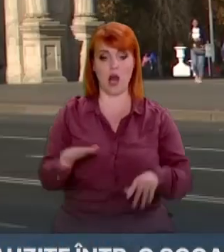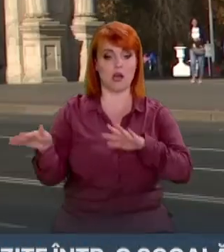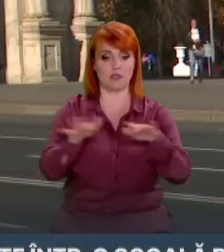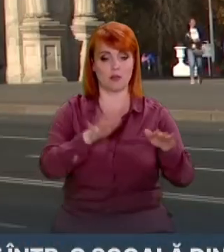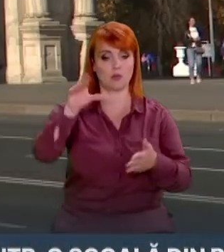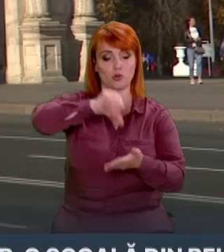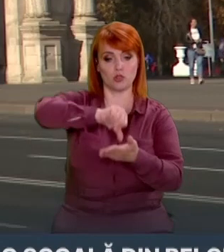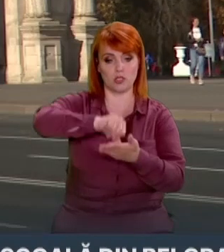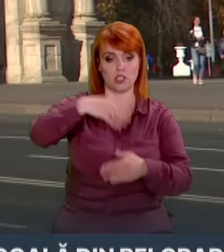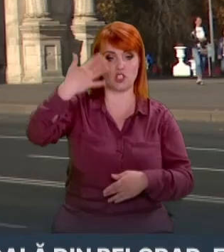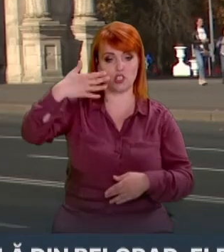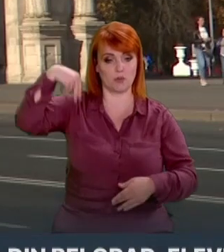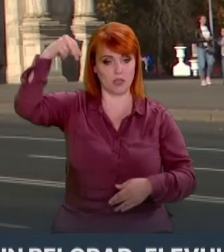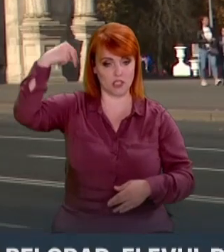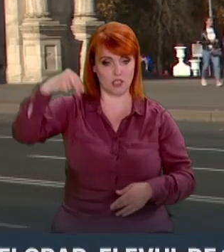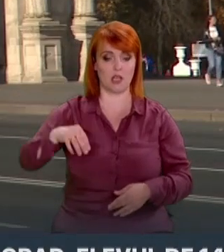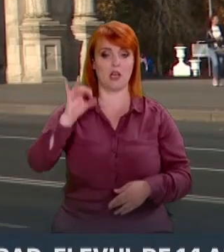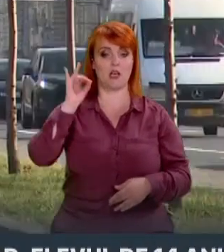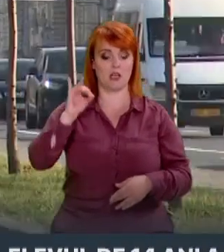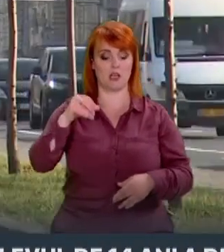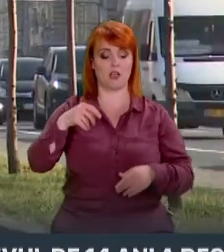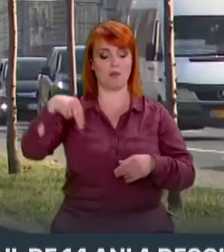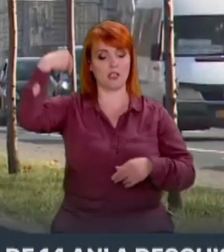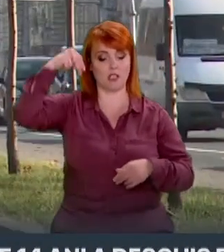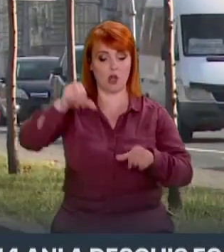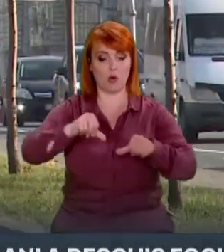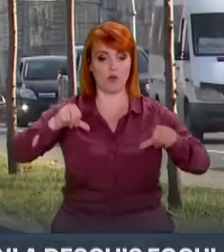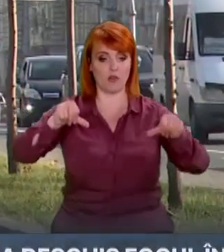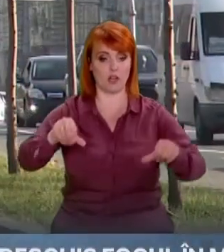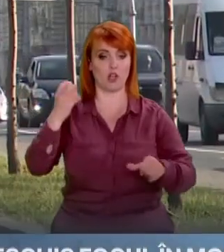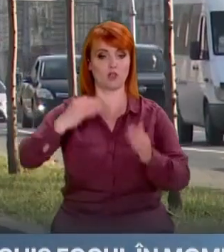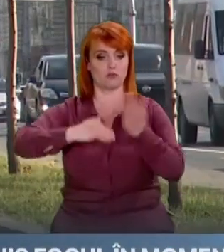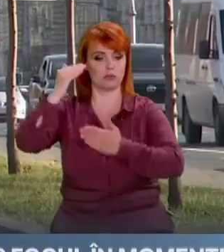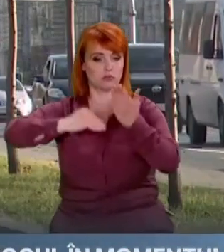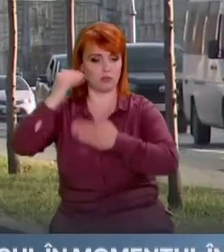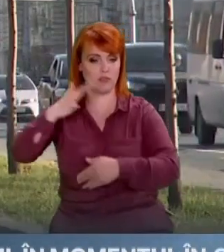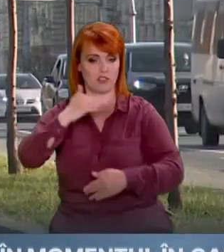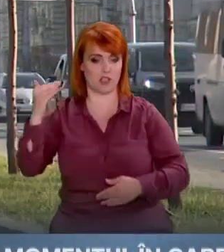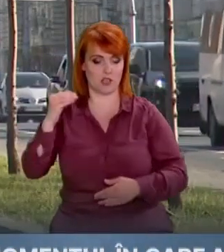vor participa 50 de șefi de stat și de guvern, precum și înalți demnitari ai Uniunii Europene.